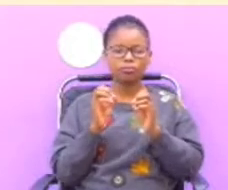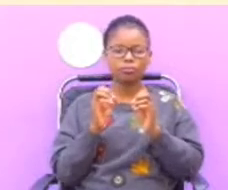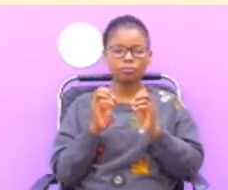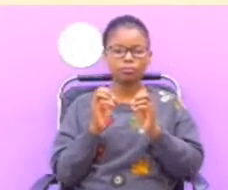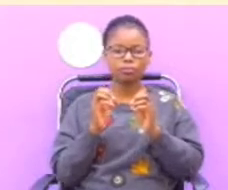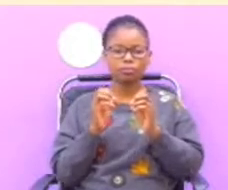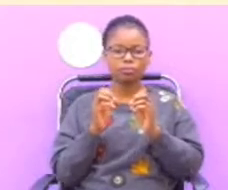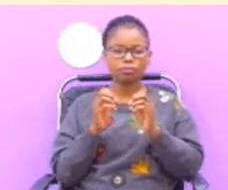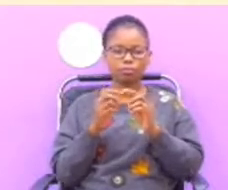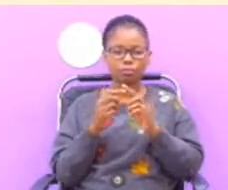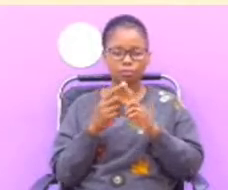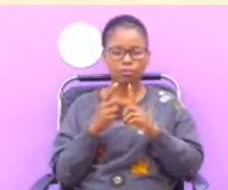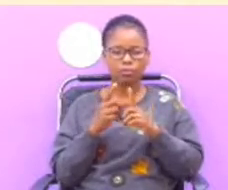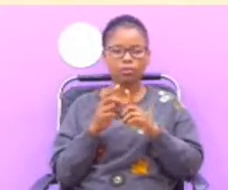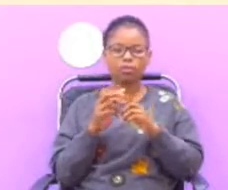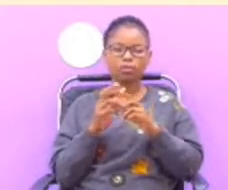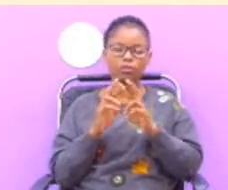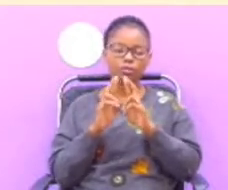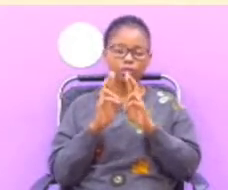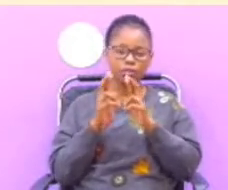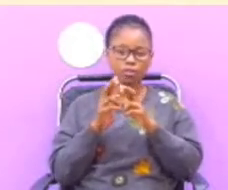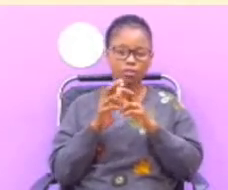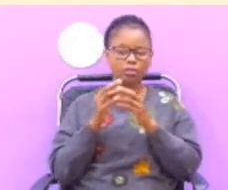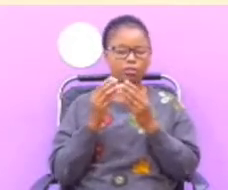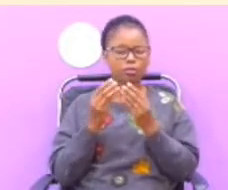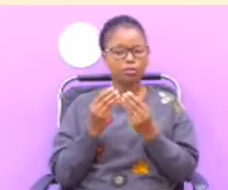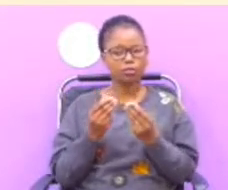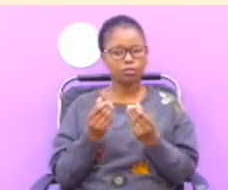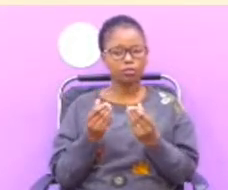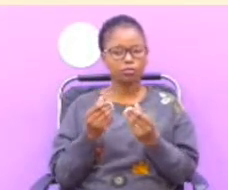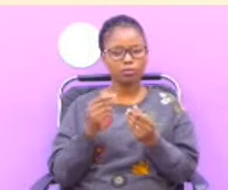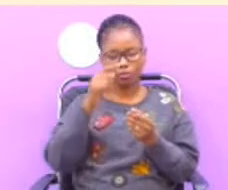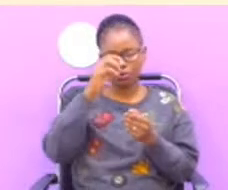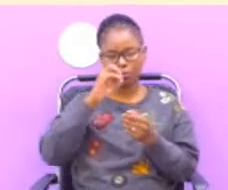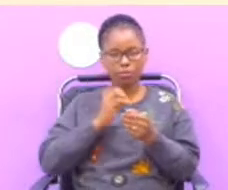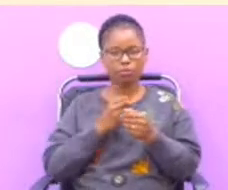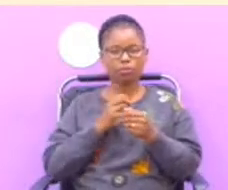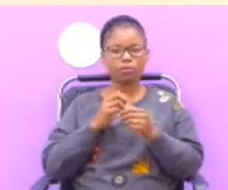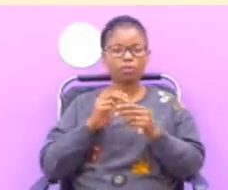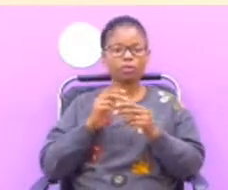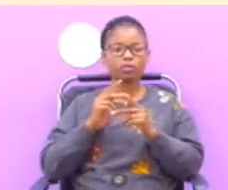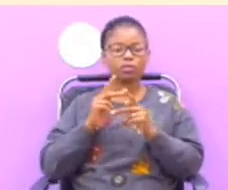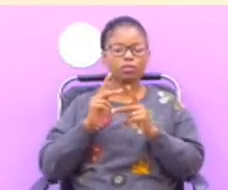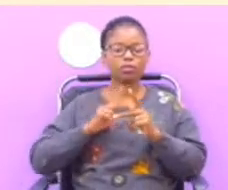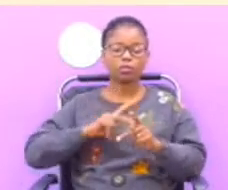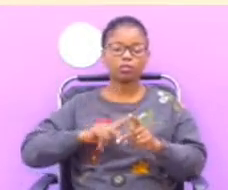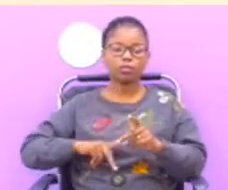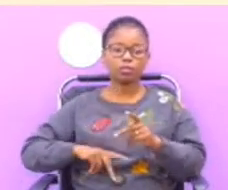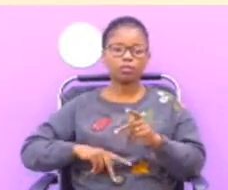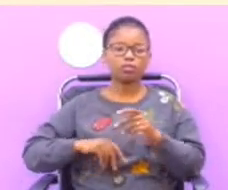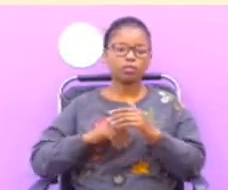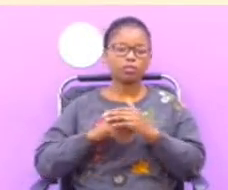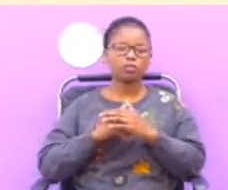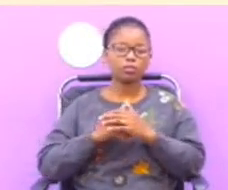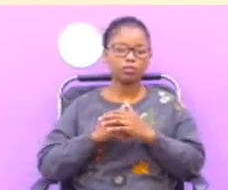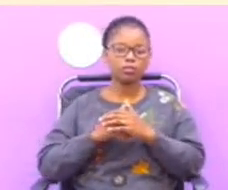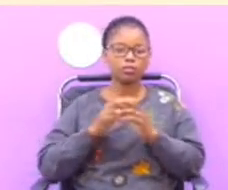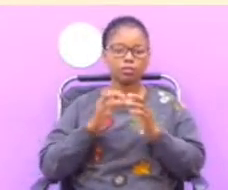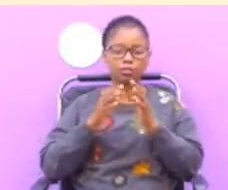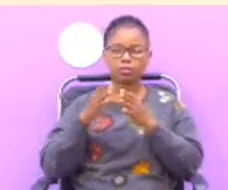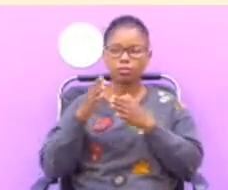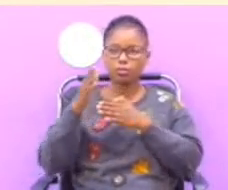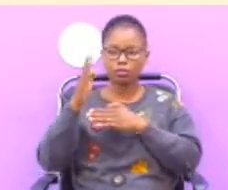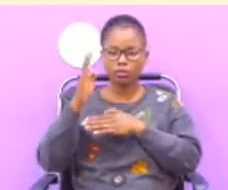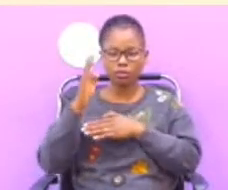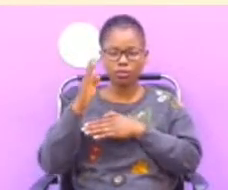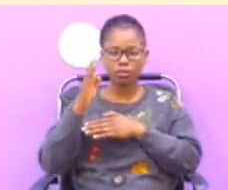ni icokia ihoreru to ni kiugo gitu gietha makibitu ketobe tuhoe wona ngai ona turirikania nguo